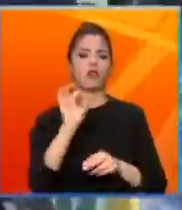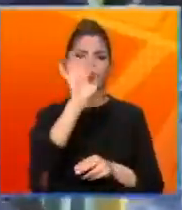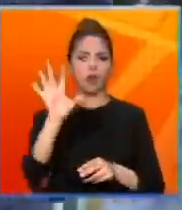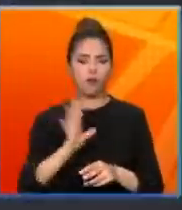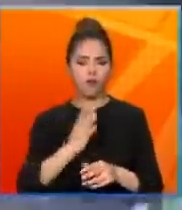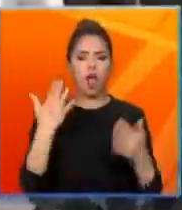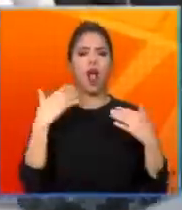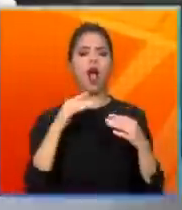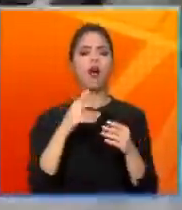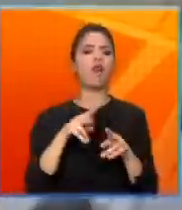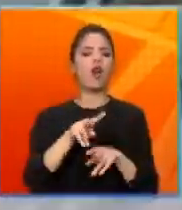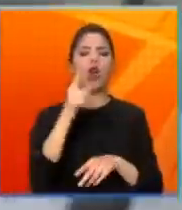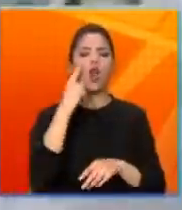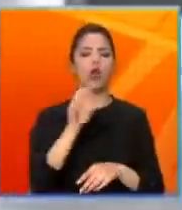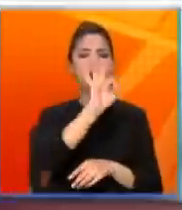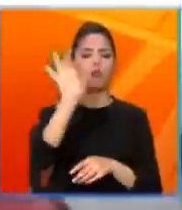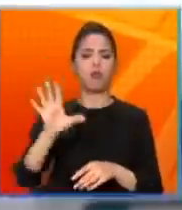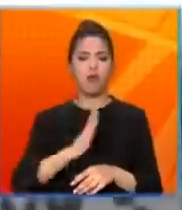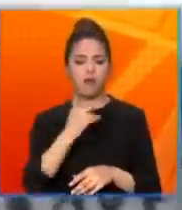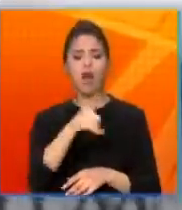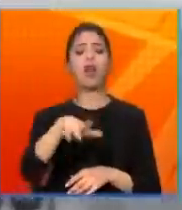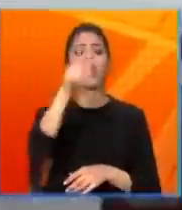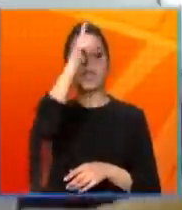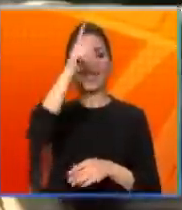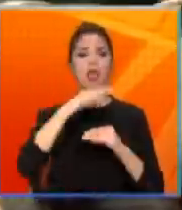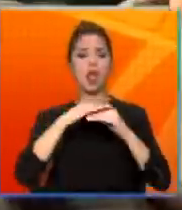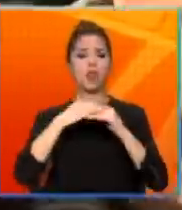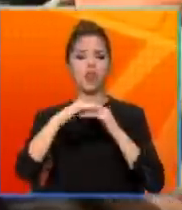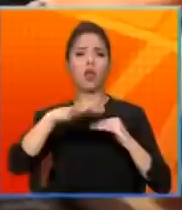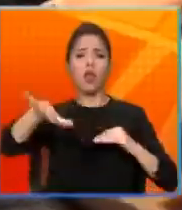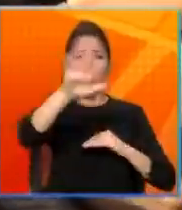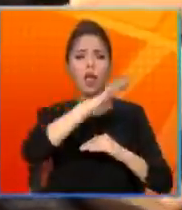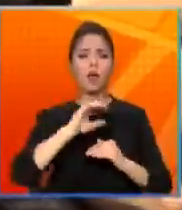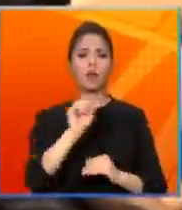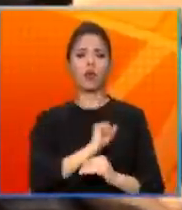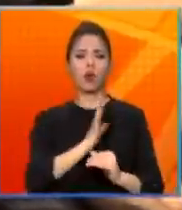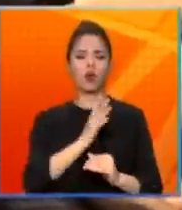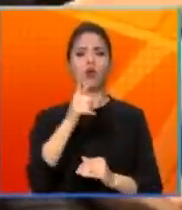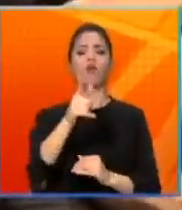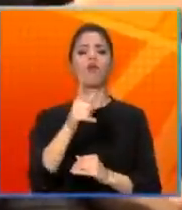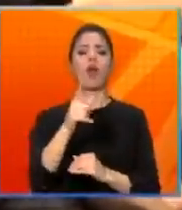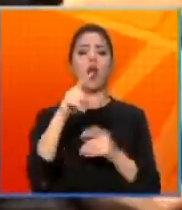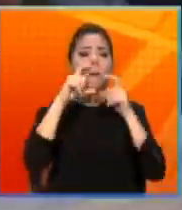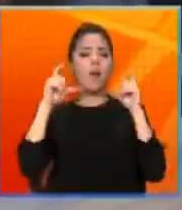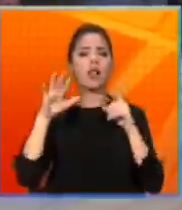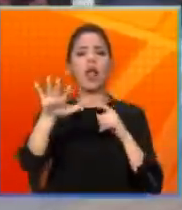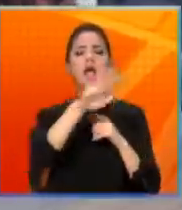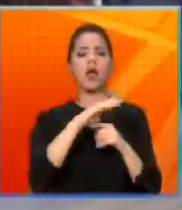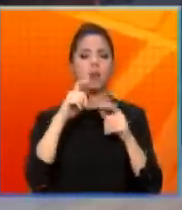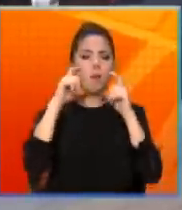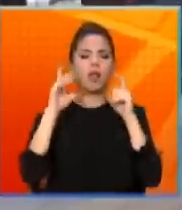yoluyla bulaşan virüs nedeniyle İran halkı diken üstünde. Sokağa çıkanlar ve toplu taşıma kullananlar maskesiz dolaşmıyor.